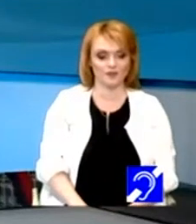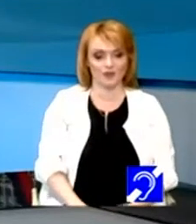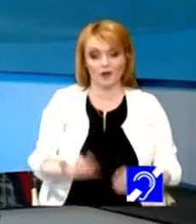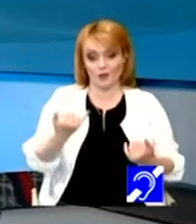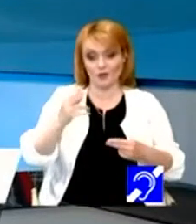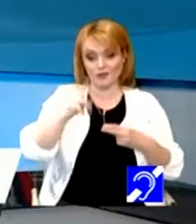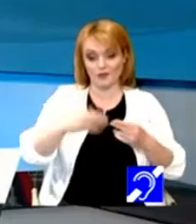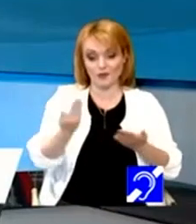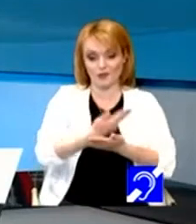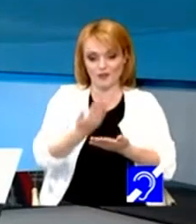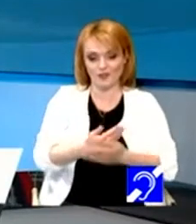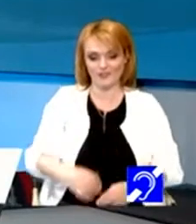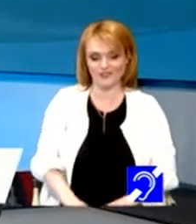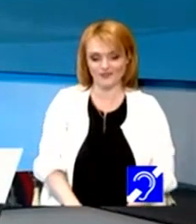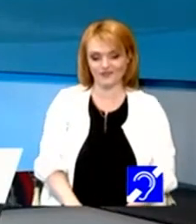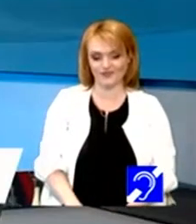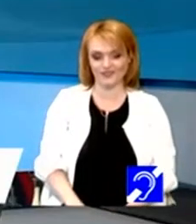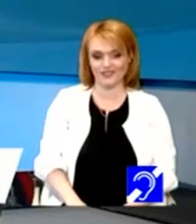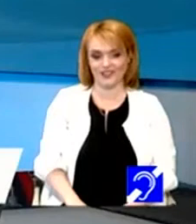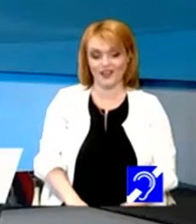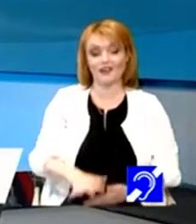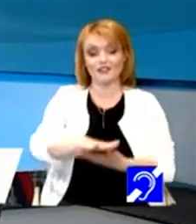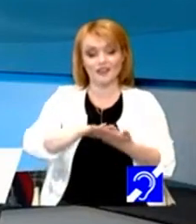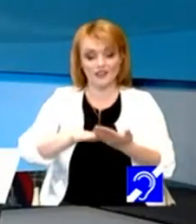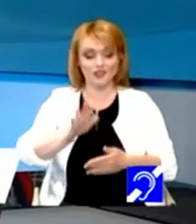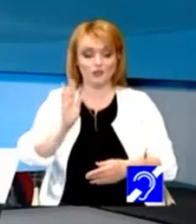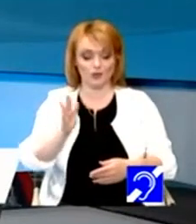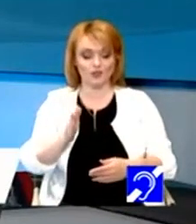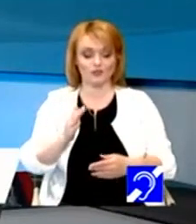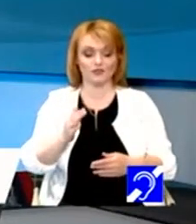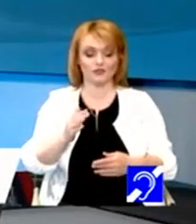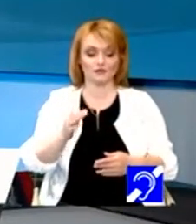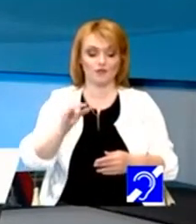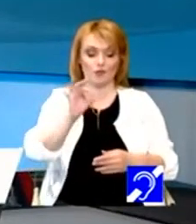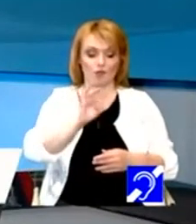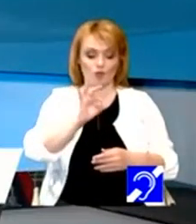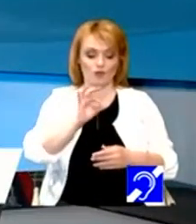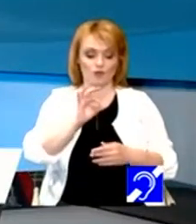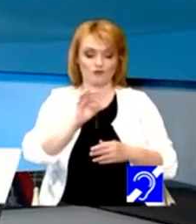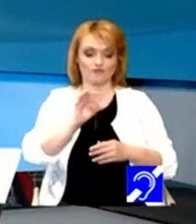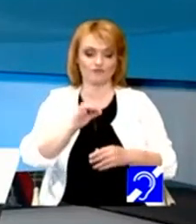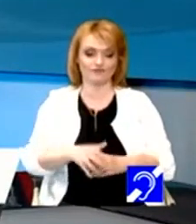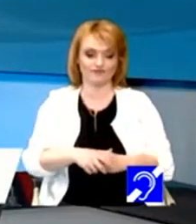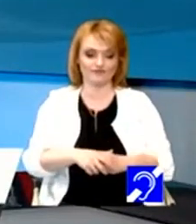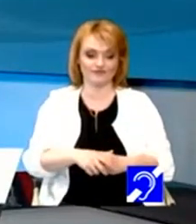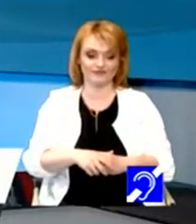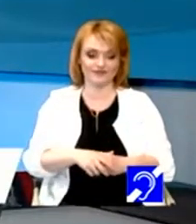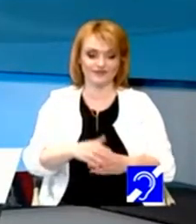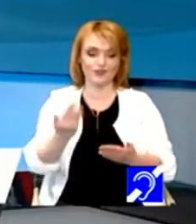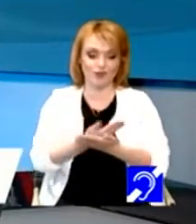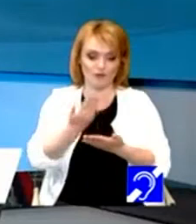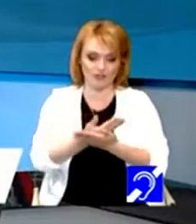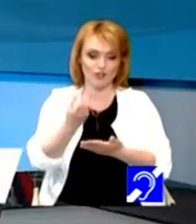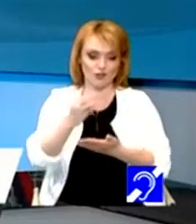Doamnelor și domnilor, telejurnalul a ajuns la final. Nu plecați departe pentru că imediat începe reportajul telejurnalului. Știrile noastre continuă și